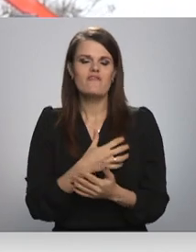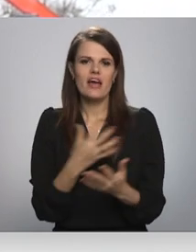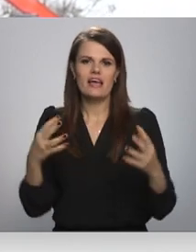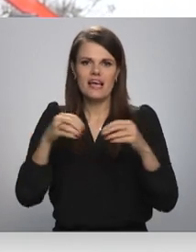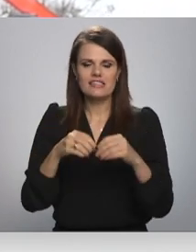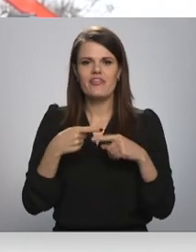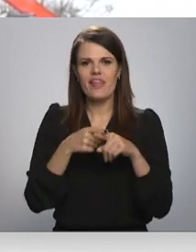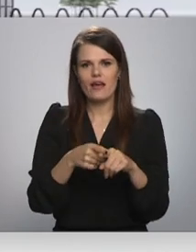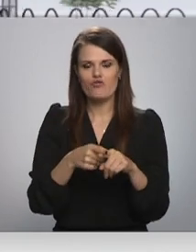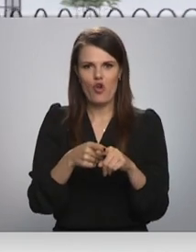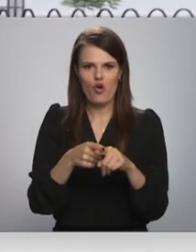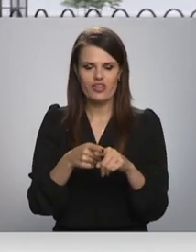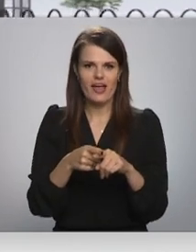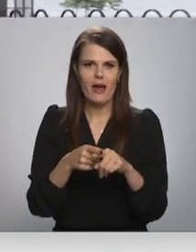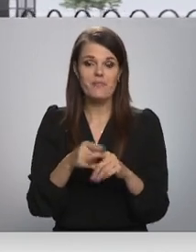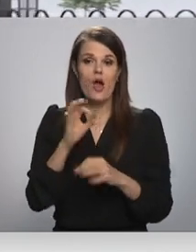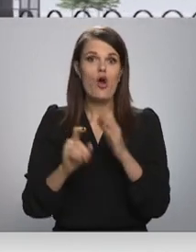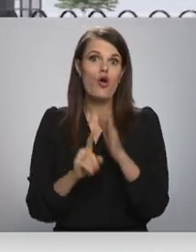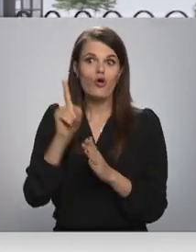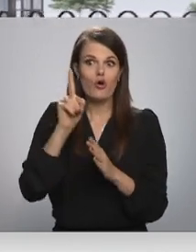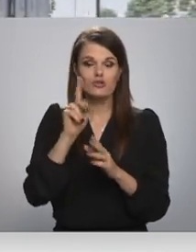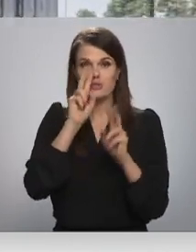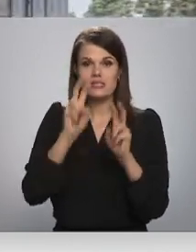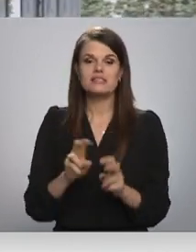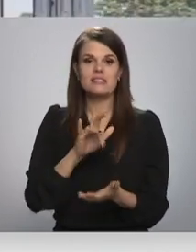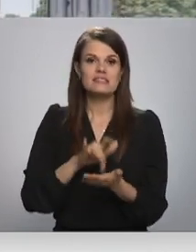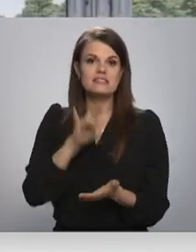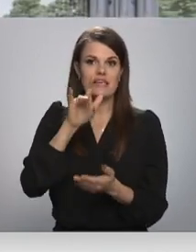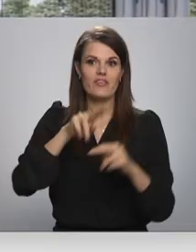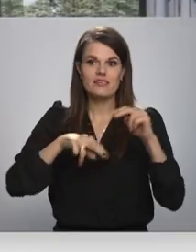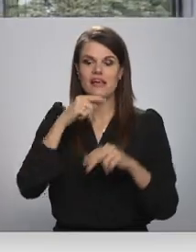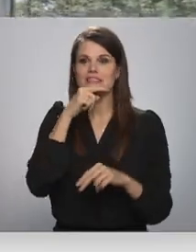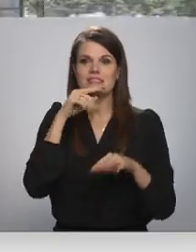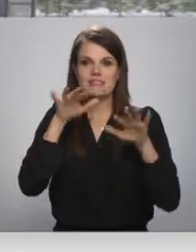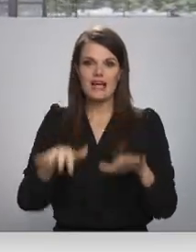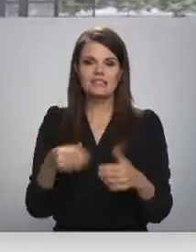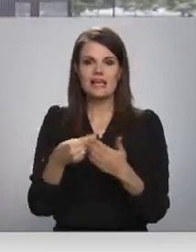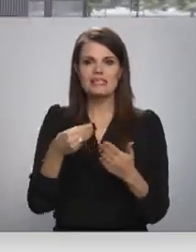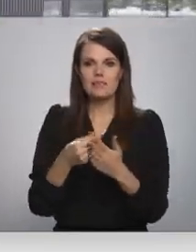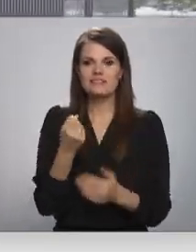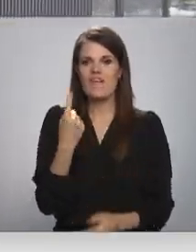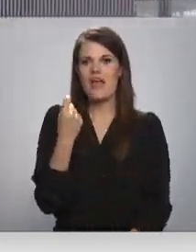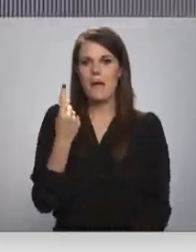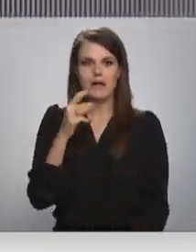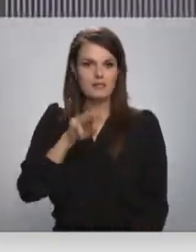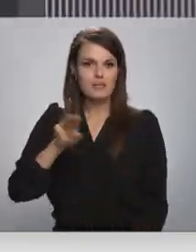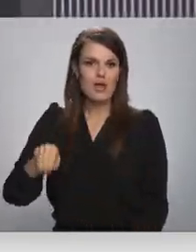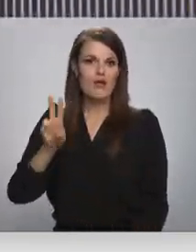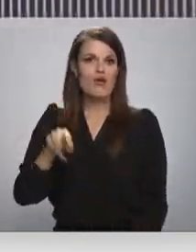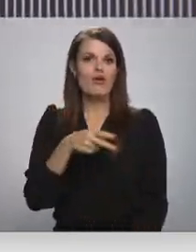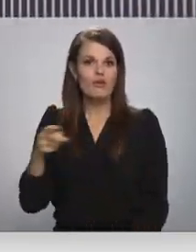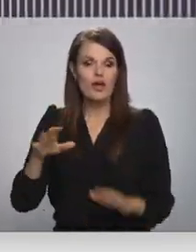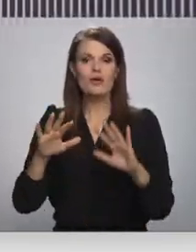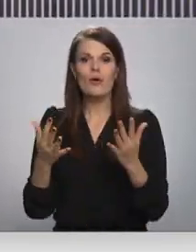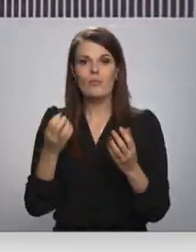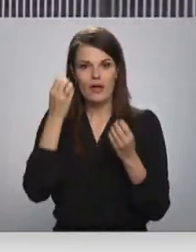savu tehnoloģisko sniegumu. Kosmosa izziņas centra celtniecība Cēsīs izmaksās vairāk nekā 11 miljonus eiro.